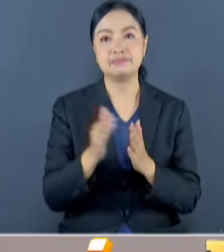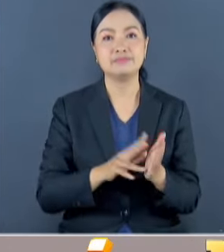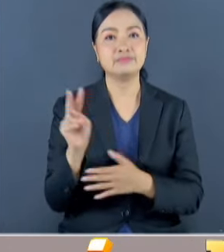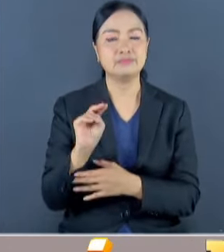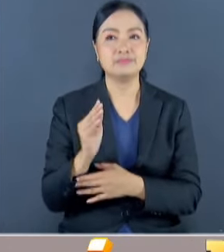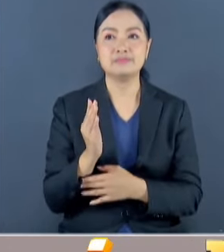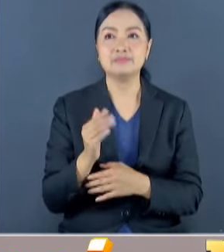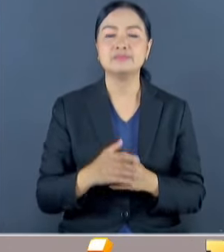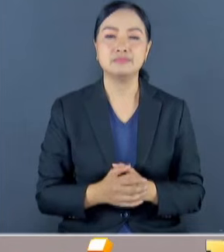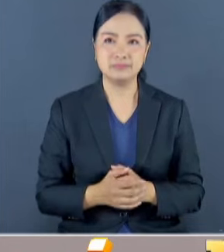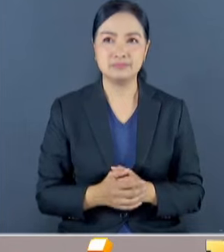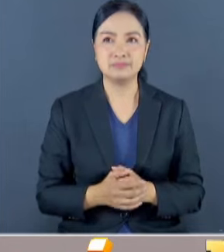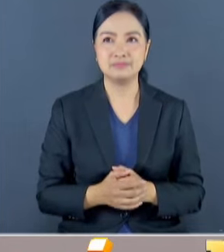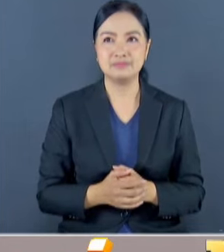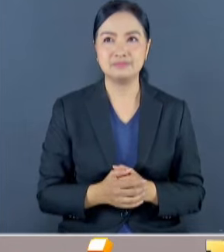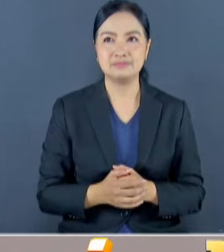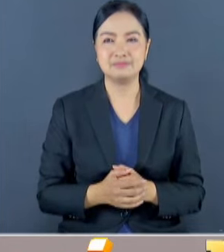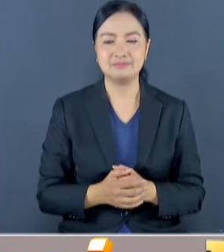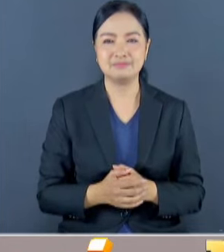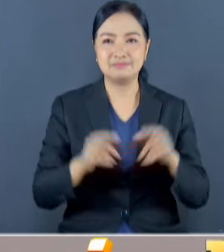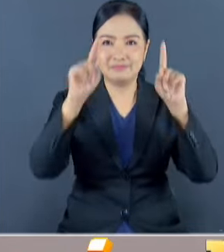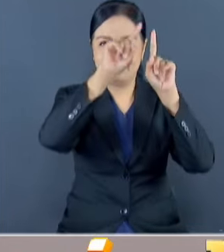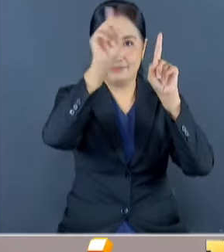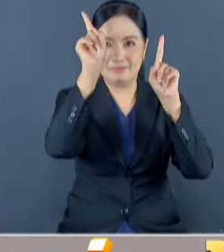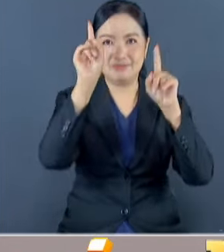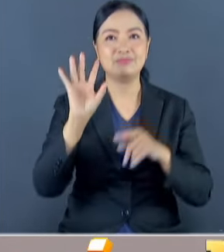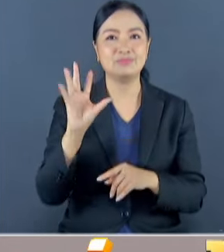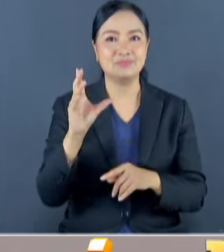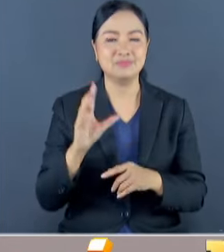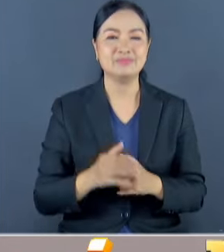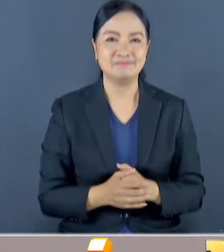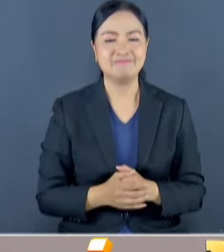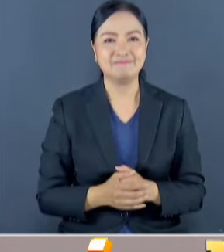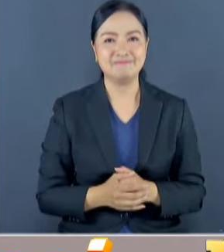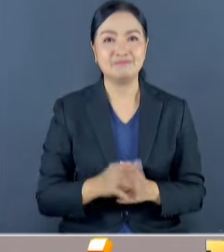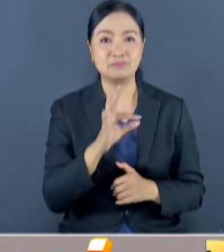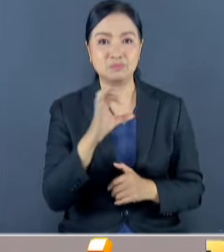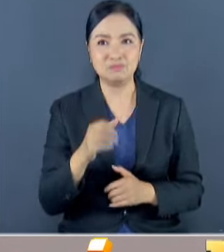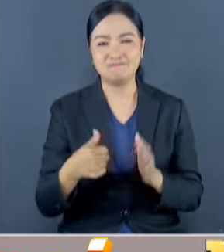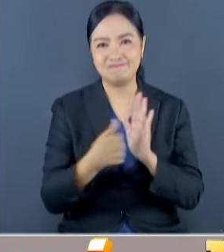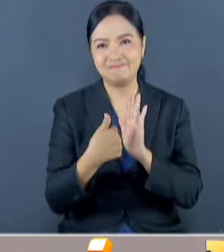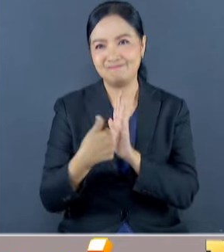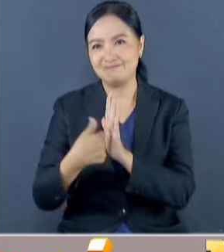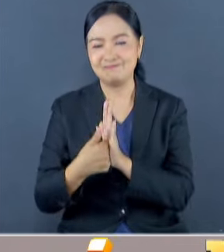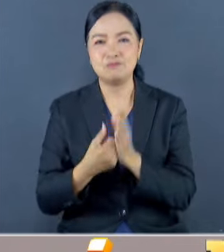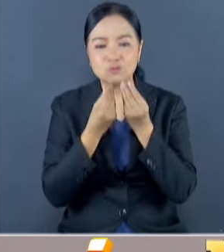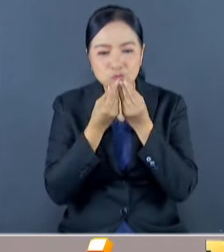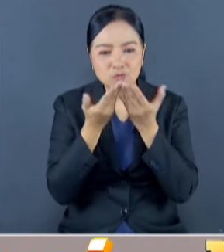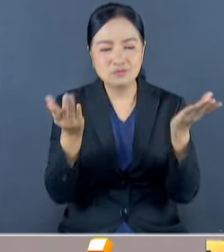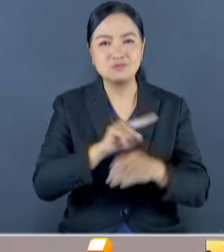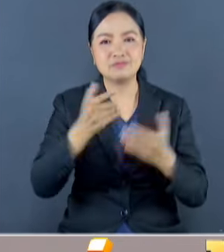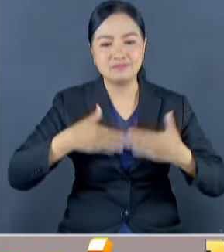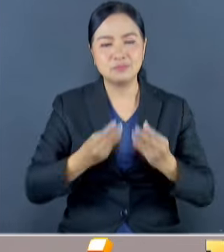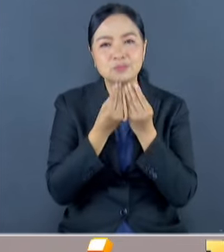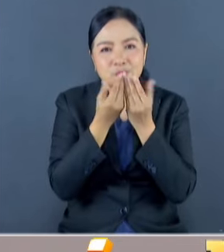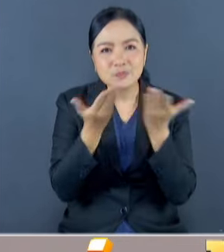แบบนี้นี่แหละพร้อมกับที่คาดผมรูปเทียนวันเกิดสีชมพูด้วยนะครับก็มีแฟนๆเข้ามากดไลก์แล้วก็อวยพรวันเกิดให้กับเธอเป็น